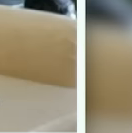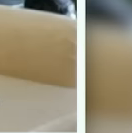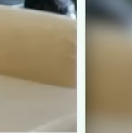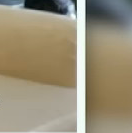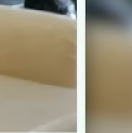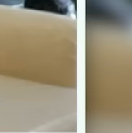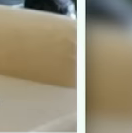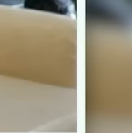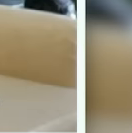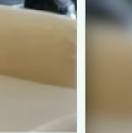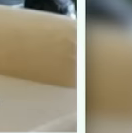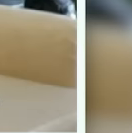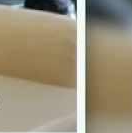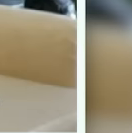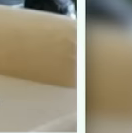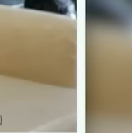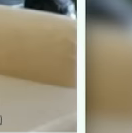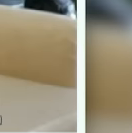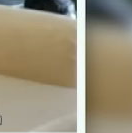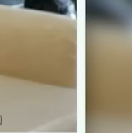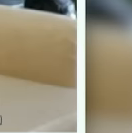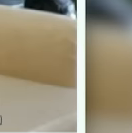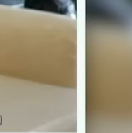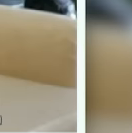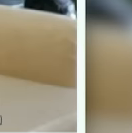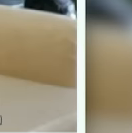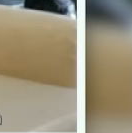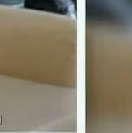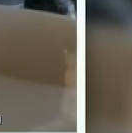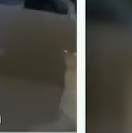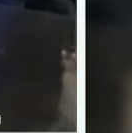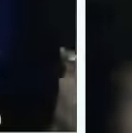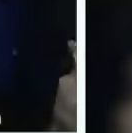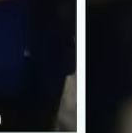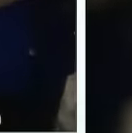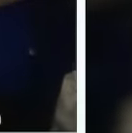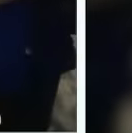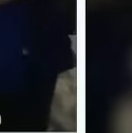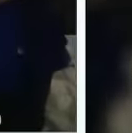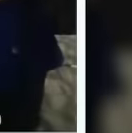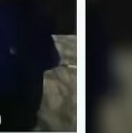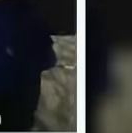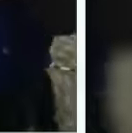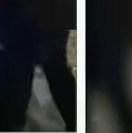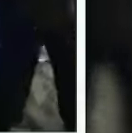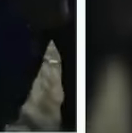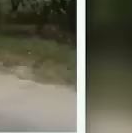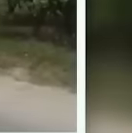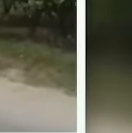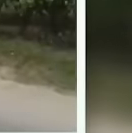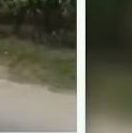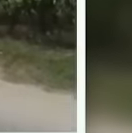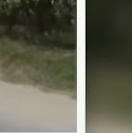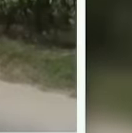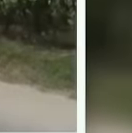akan ditingkatkan dengan pembukaan lebih banyak PPV selain menambah tenaga kerja kesihatan dan juga sukarelawan. Ketika ini